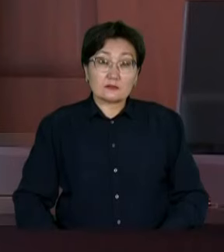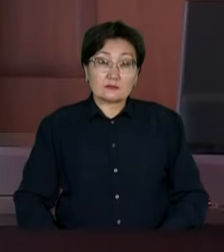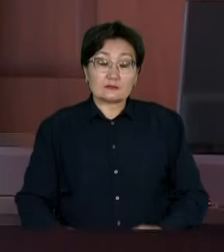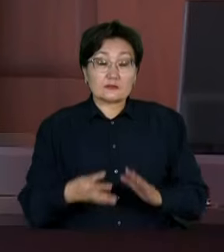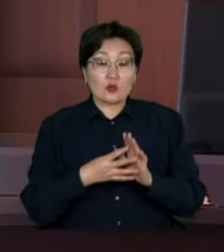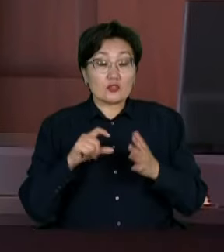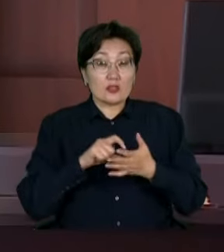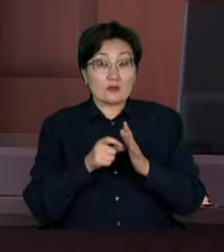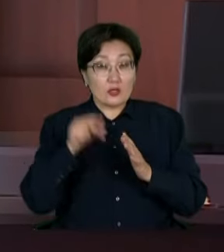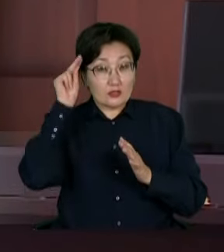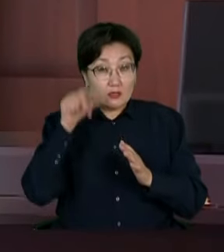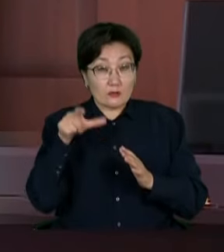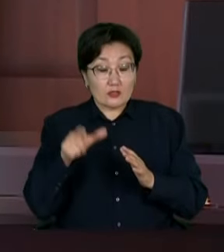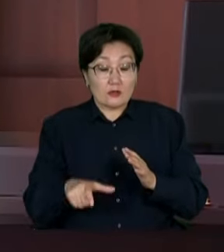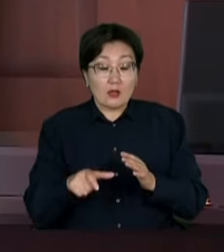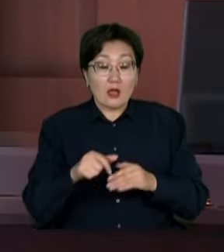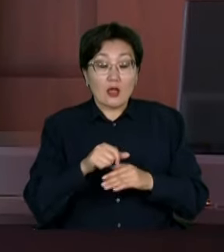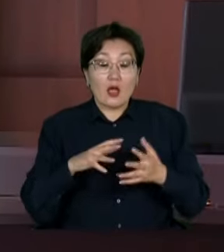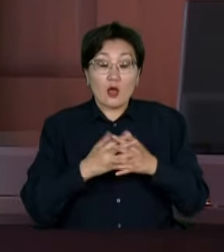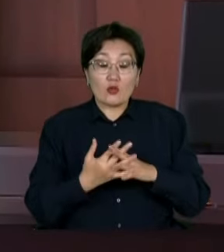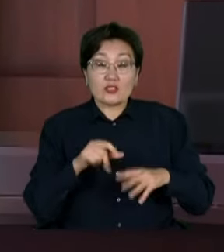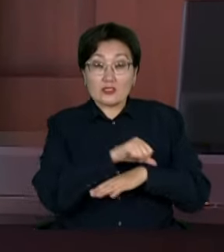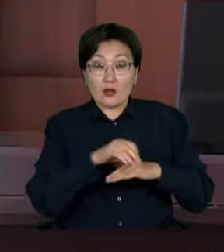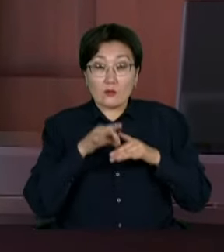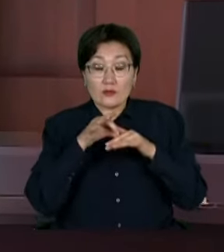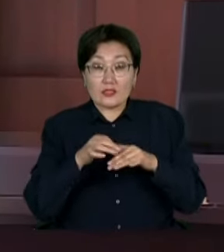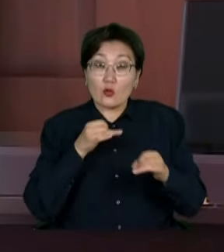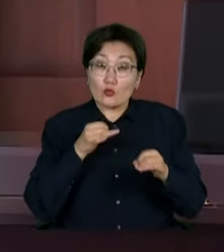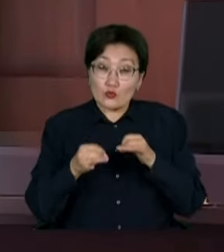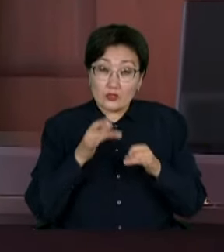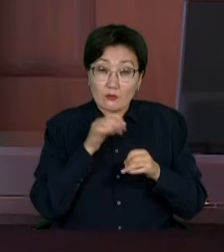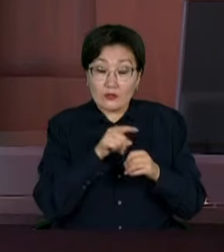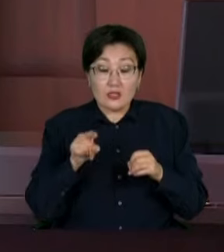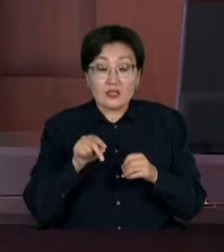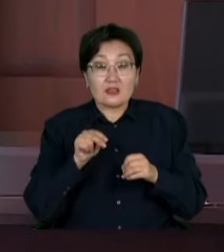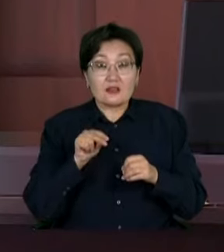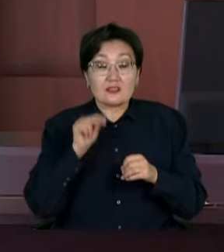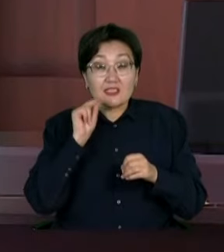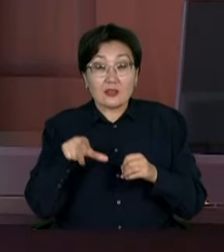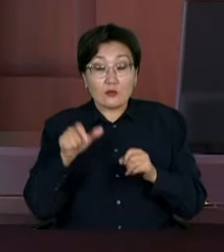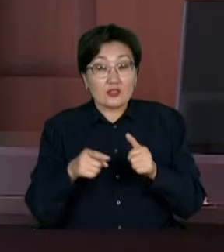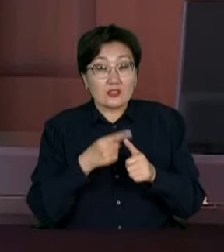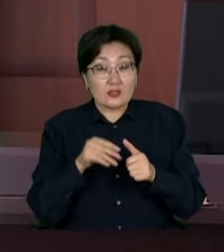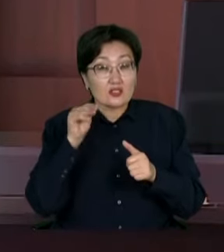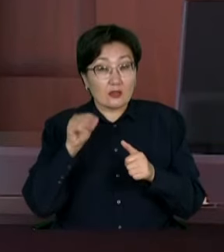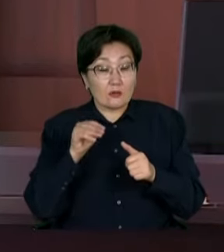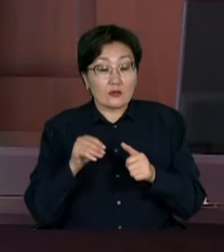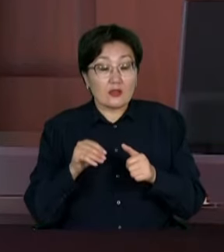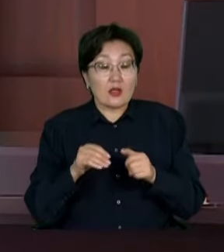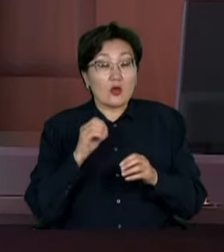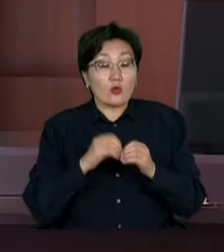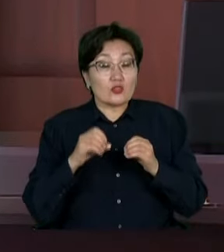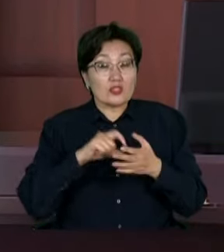9-шы сынып оқушыларын ауыл сыртына апарып сөйлесу барысына сотталушы жа өзден төмен оқи 9-шы